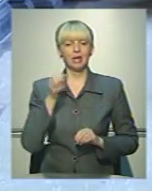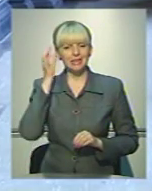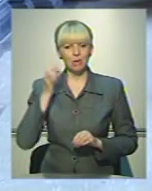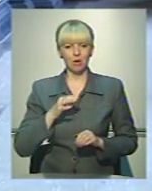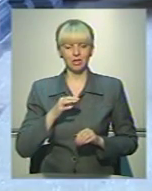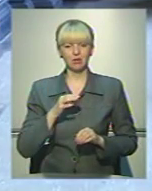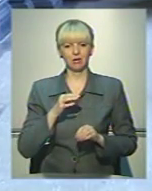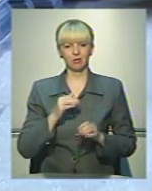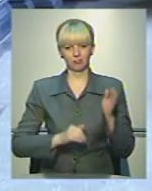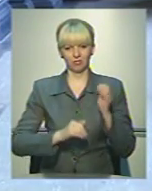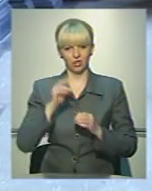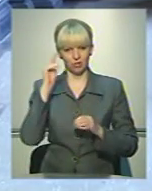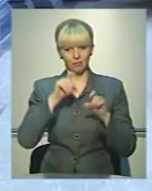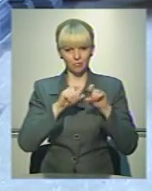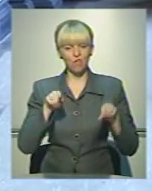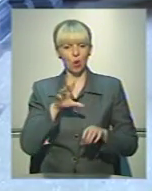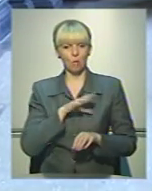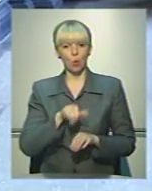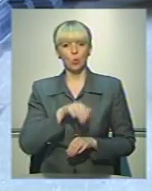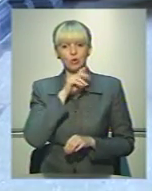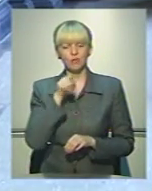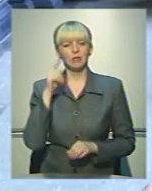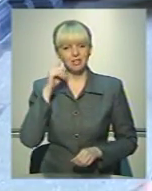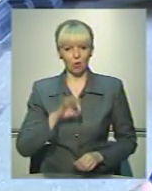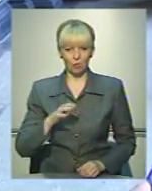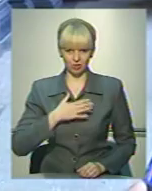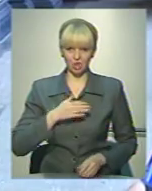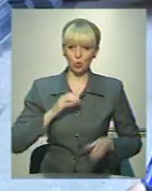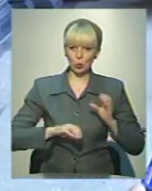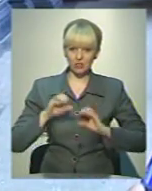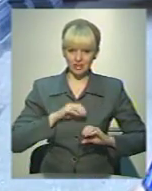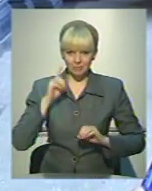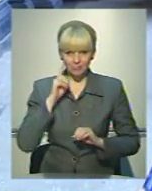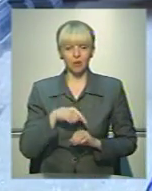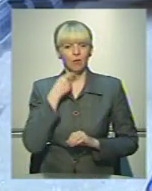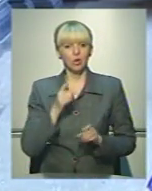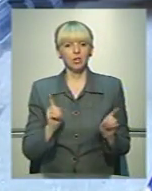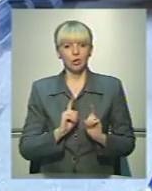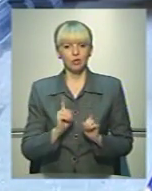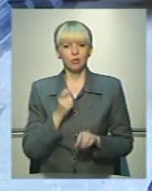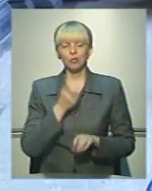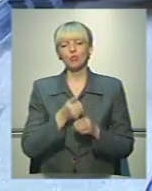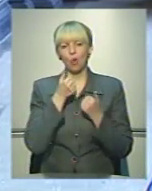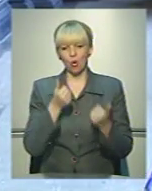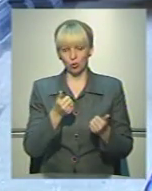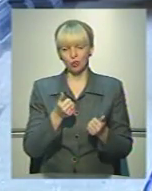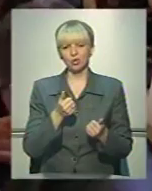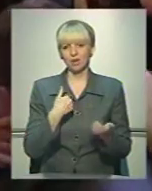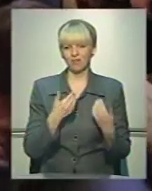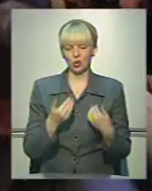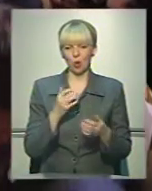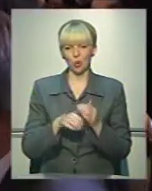німецьких вузів, то вона була в Чернівцях, вона знає про наш університет. Говорила, що дуже хороші відгуки про